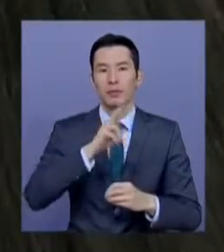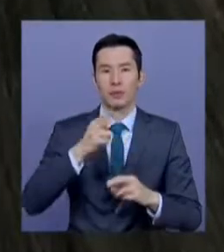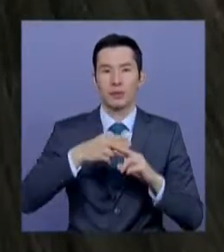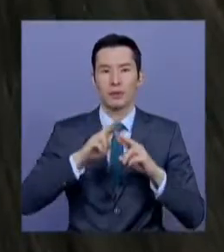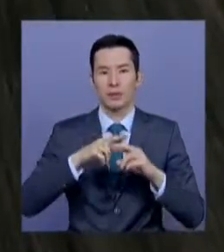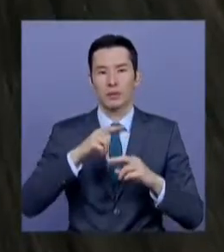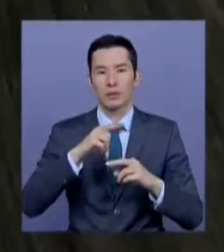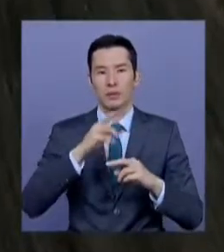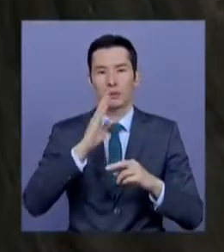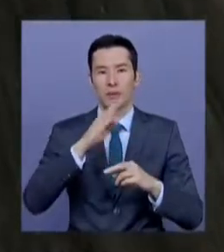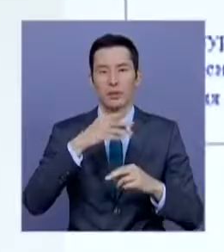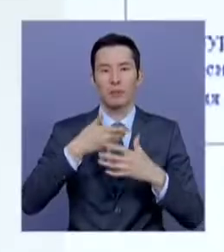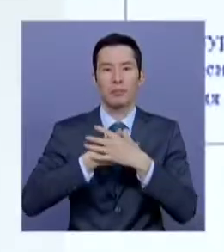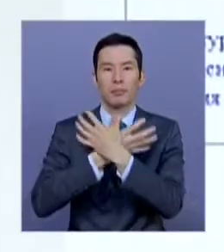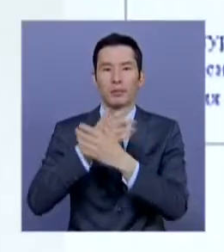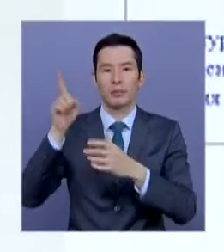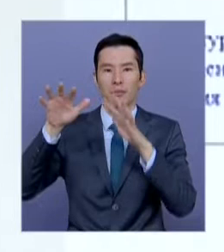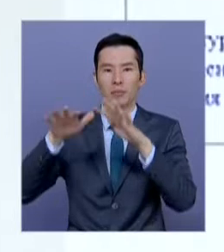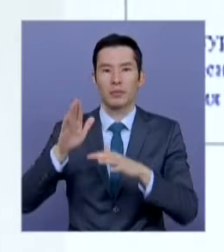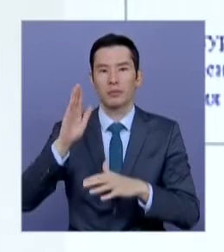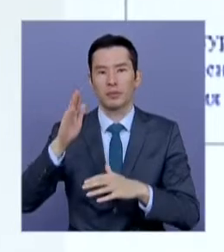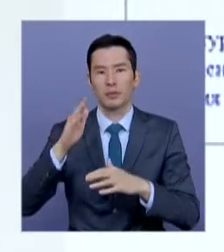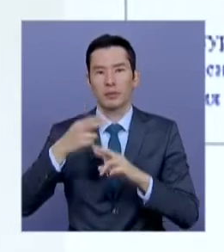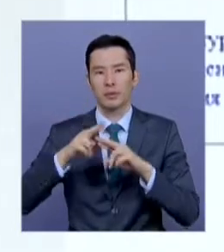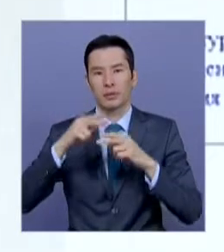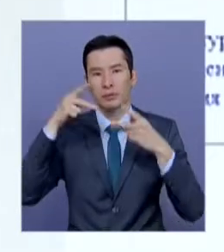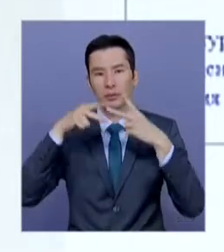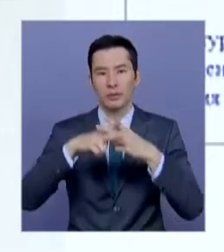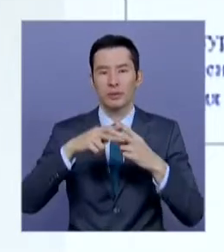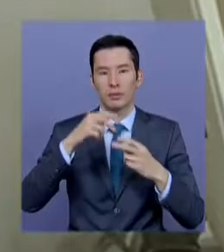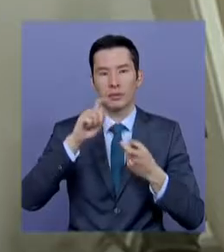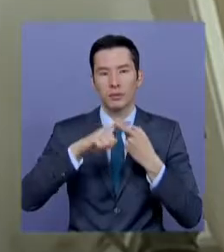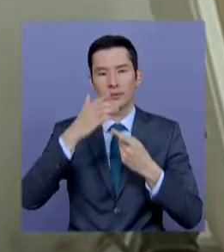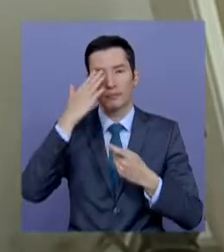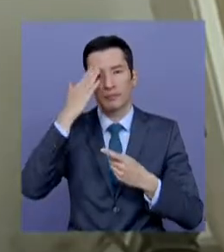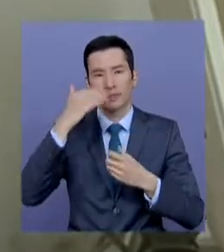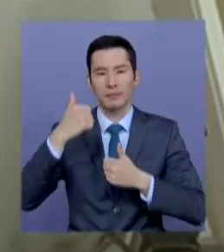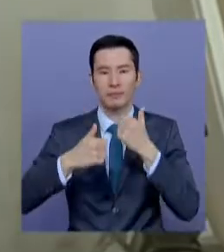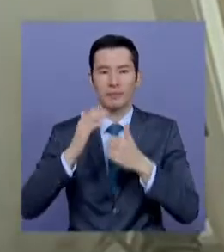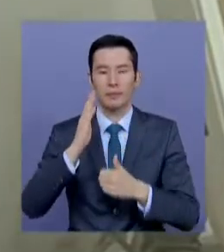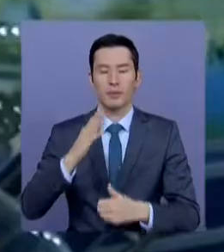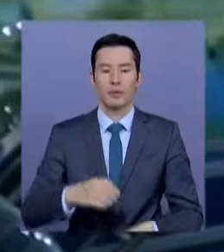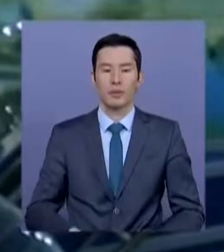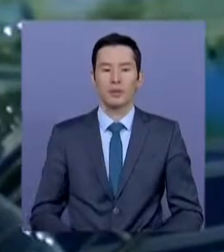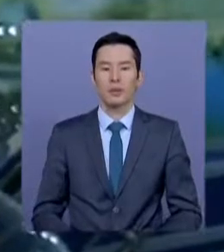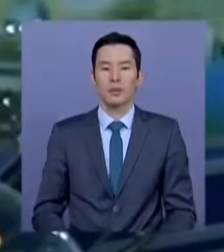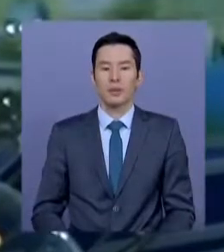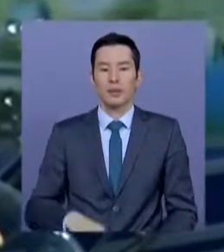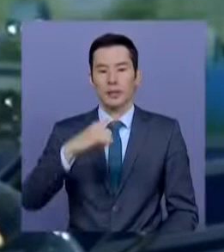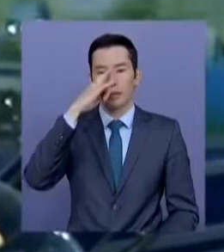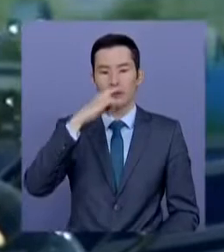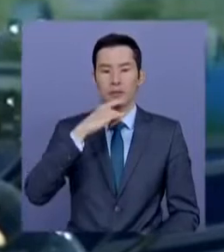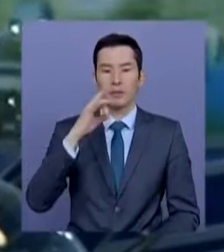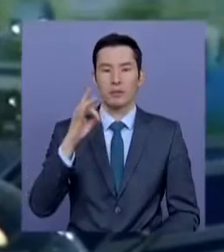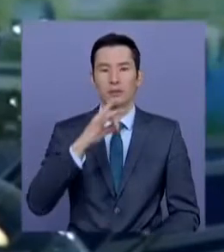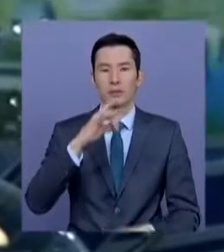Санкт-Петербург қаласында халықаралық демократия күніне орай ұйымдастырылатын студенттердің ғылыми пікірталасына қатысады. Қазақстан